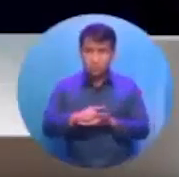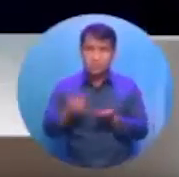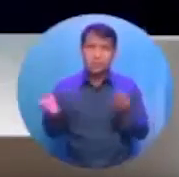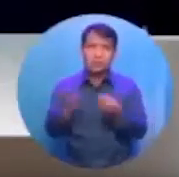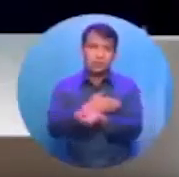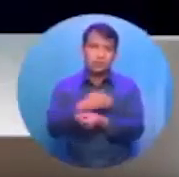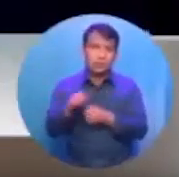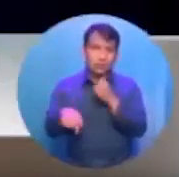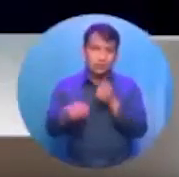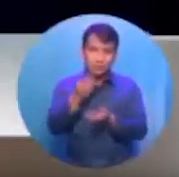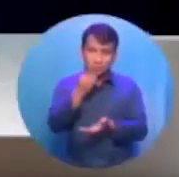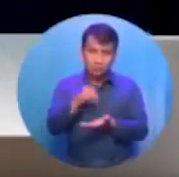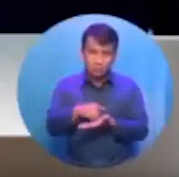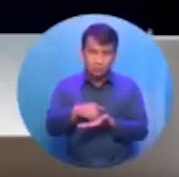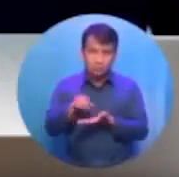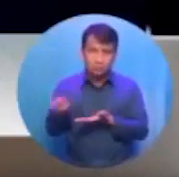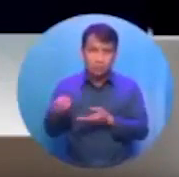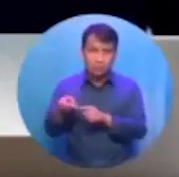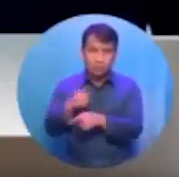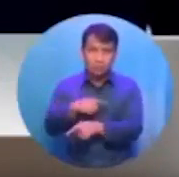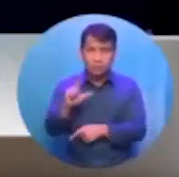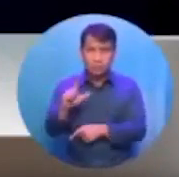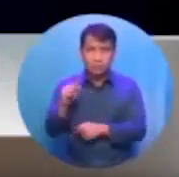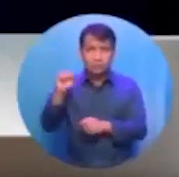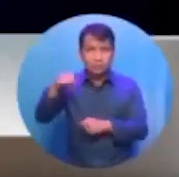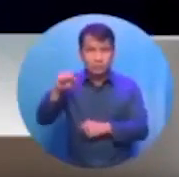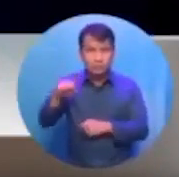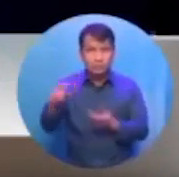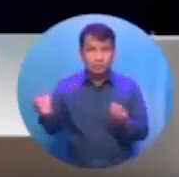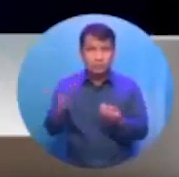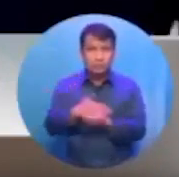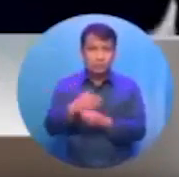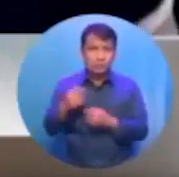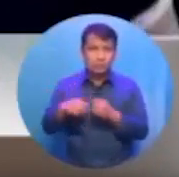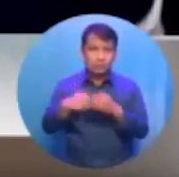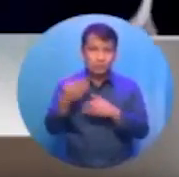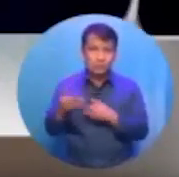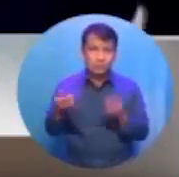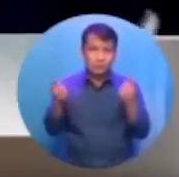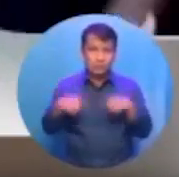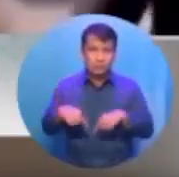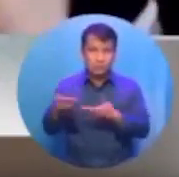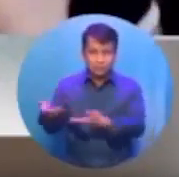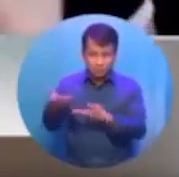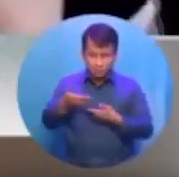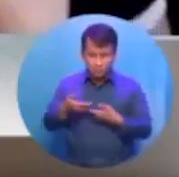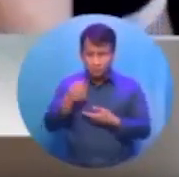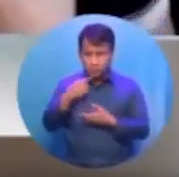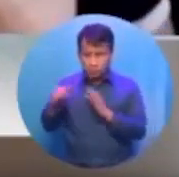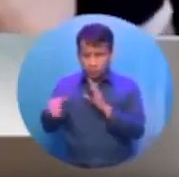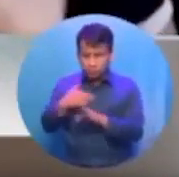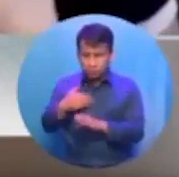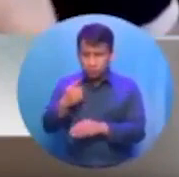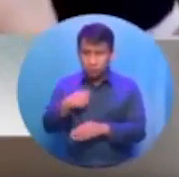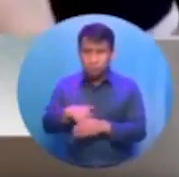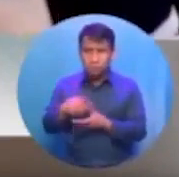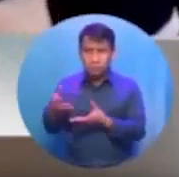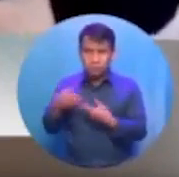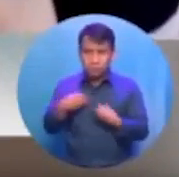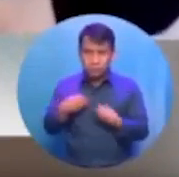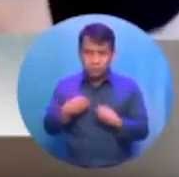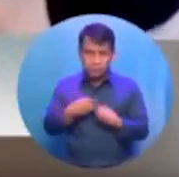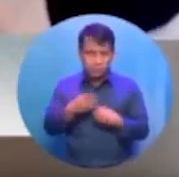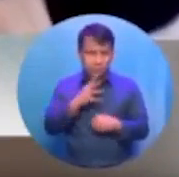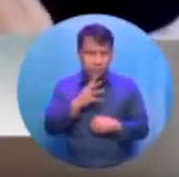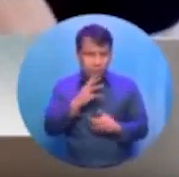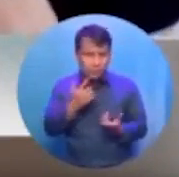Yes, sir. Dokumento yes, para coming from the piskal? Yes, sir. Yes po. Ganun po. Wala po sa akin nakuhang